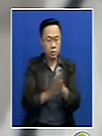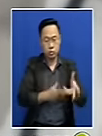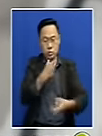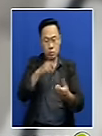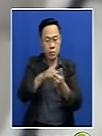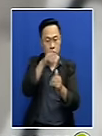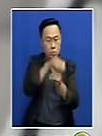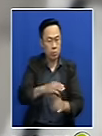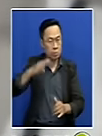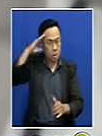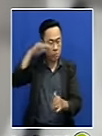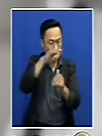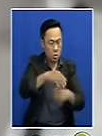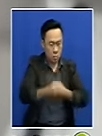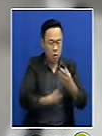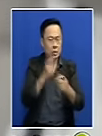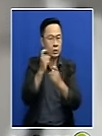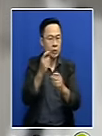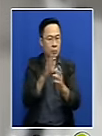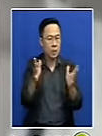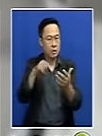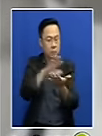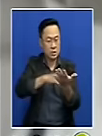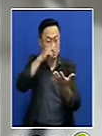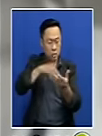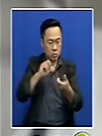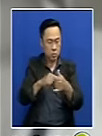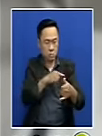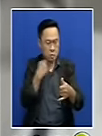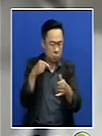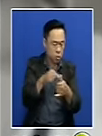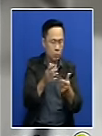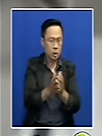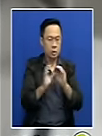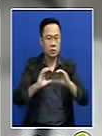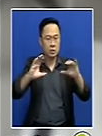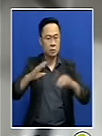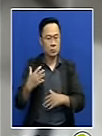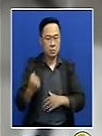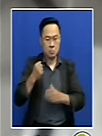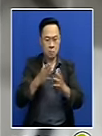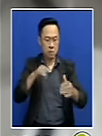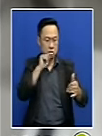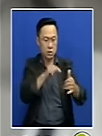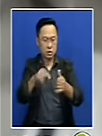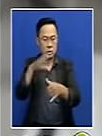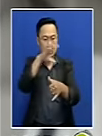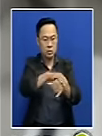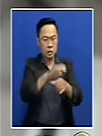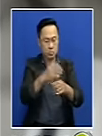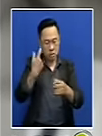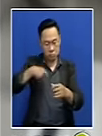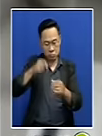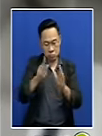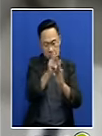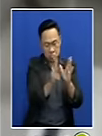รุนแรงในกองทัพนั้นเป็นเรื่องที่เสี่ยงมาโดยตลอดในประเทศไทยตอนนี้รัฐบาลก็ใช้กำลังอำนาจอย่างเต็มที่ควบคุมกระบวนการท